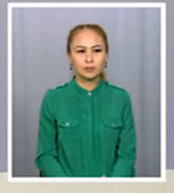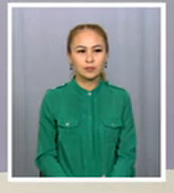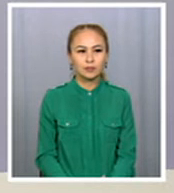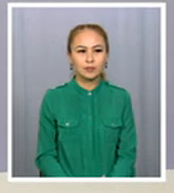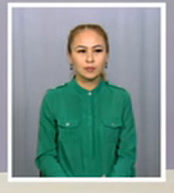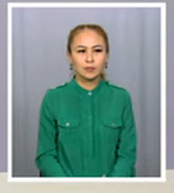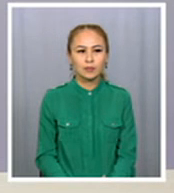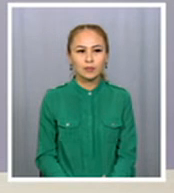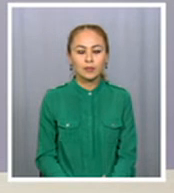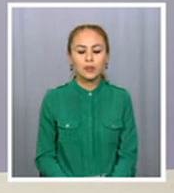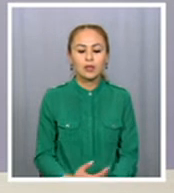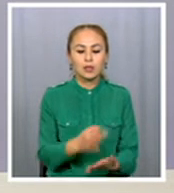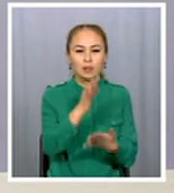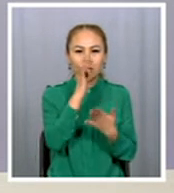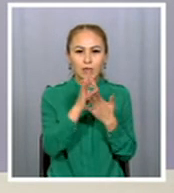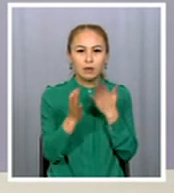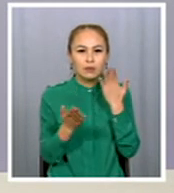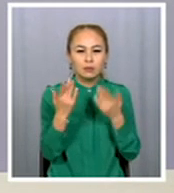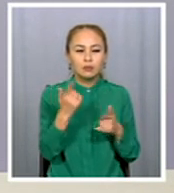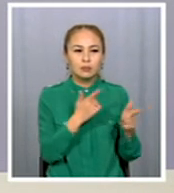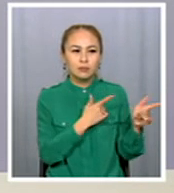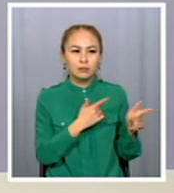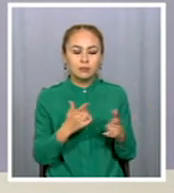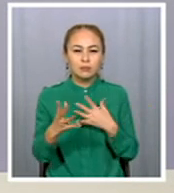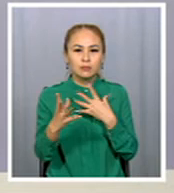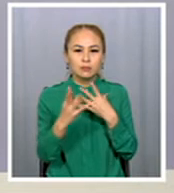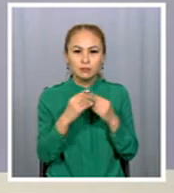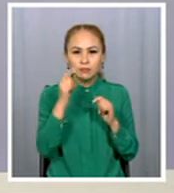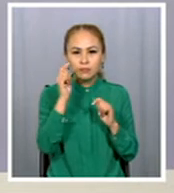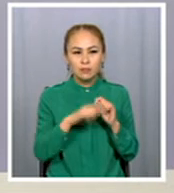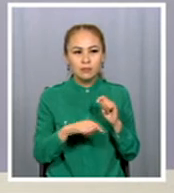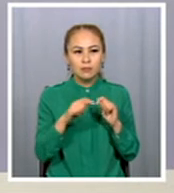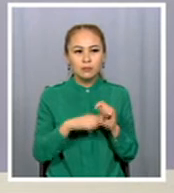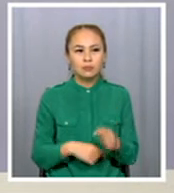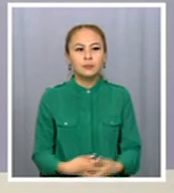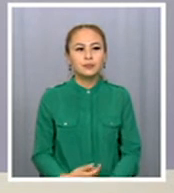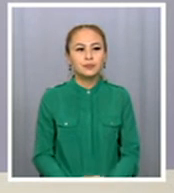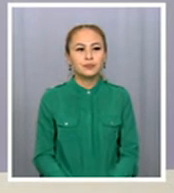Ал, жауаптарыңыз дайын болса, бірге тексерейік.